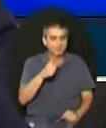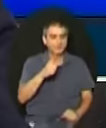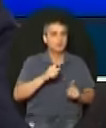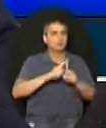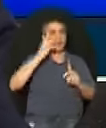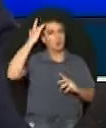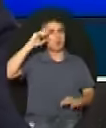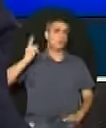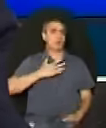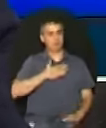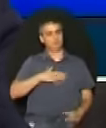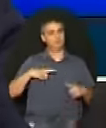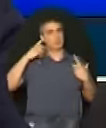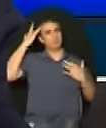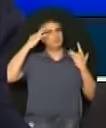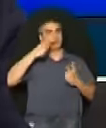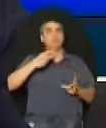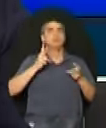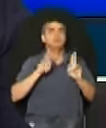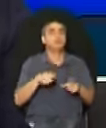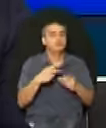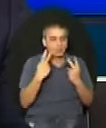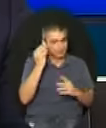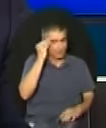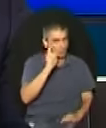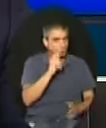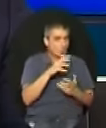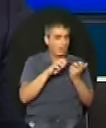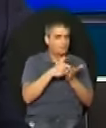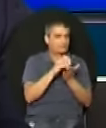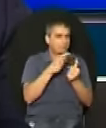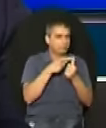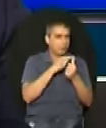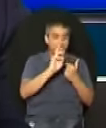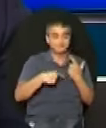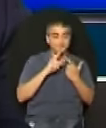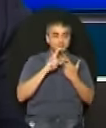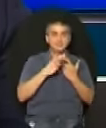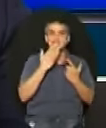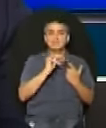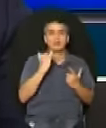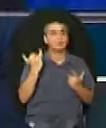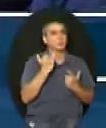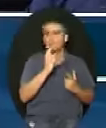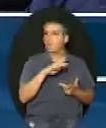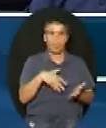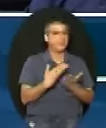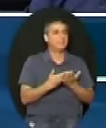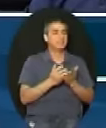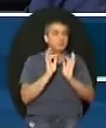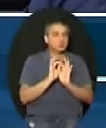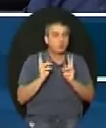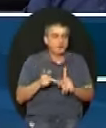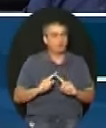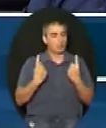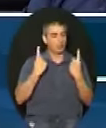חלום, כולנו רוצים לחיות באשליה הזאת, היא קיימת, כדאי לזכור את זה. שתיים, מדינת ישראל כדרכה לא מציעה שום